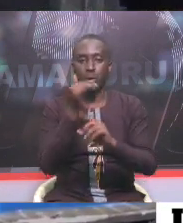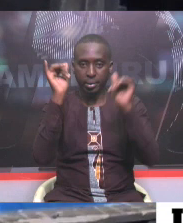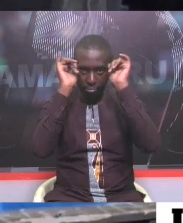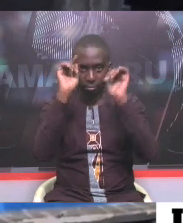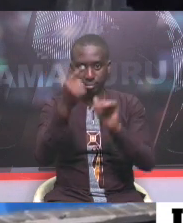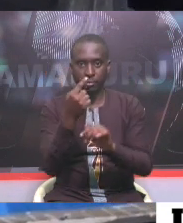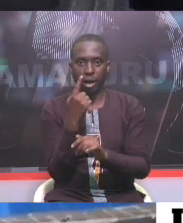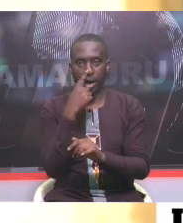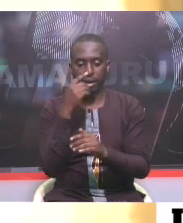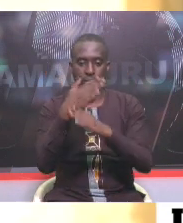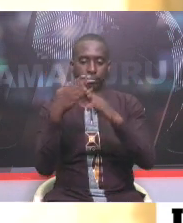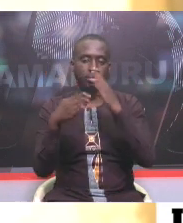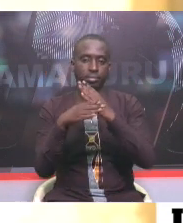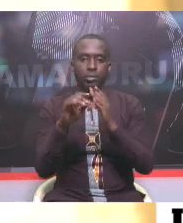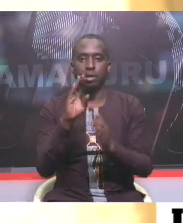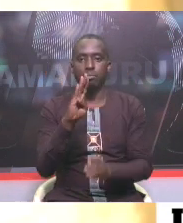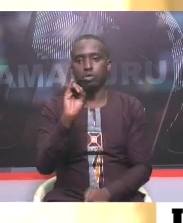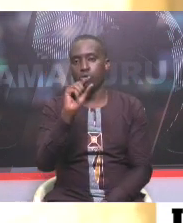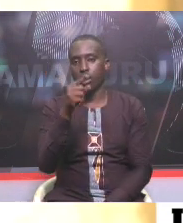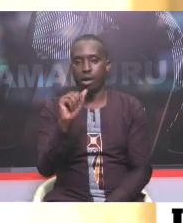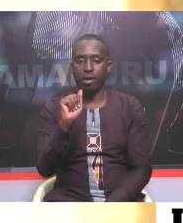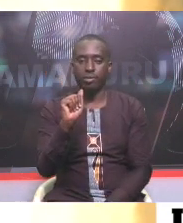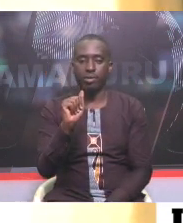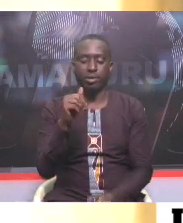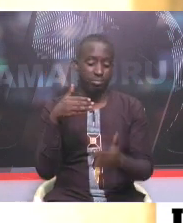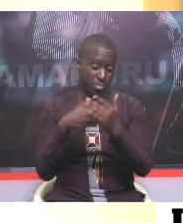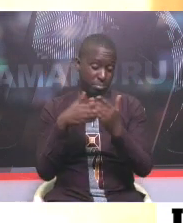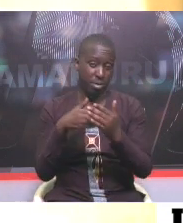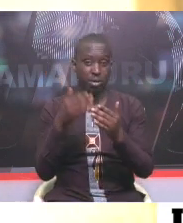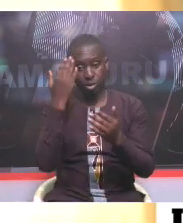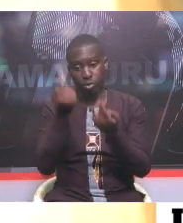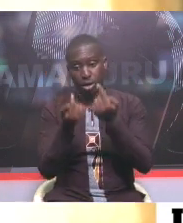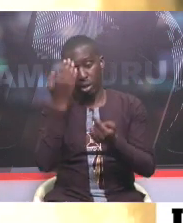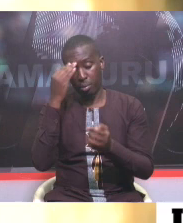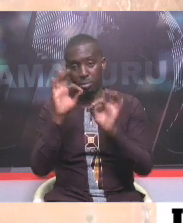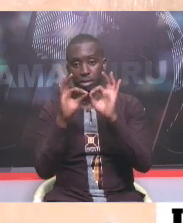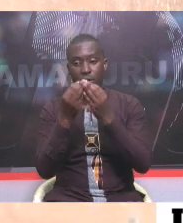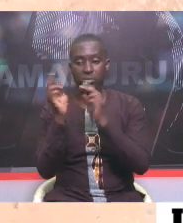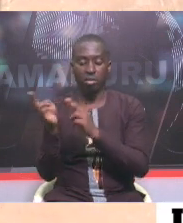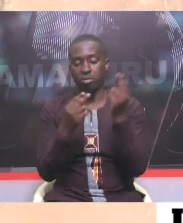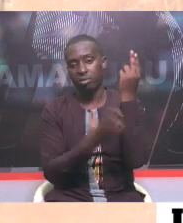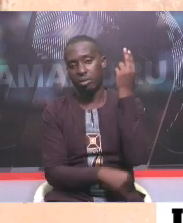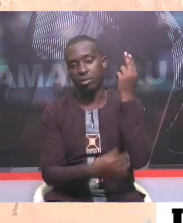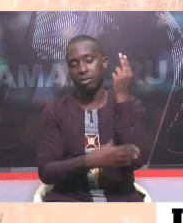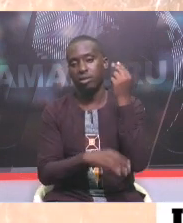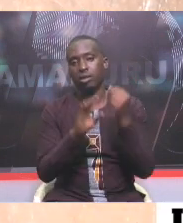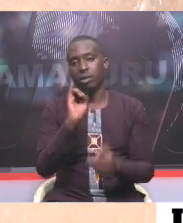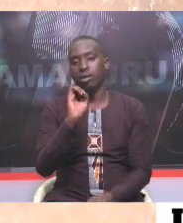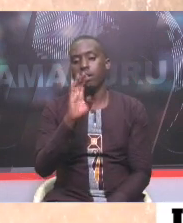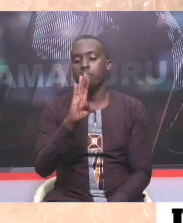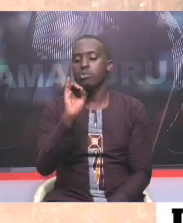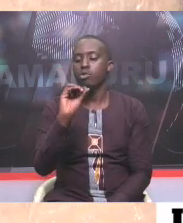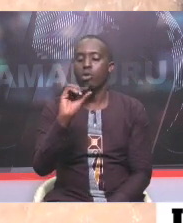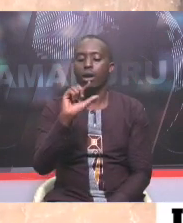n'imwe kandi yarubakiwe biyogaze ikavuga ko igorwa cyane no guteka kuko ari imiryango isanzwe ikennye. Biyogaze